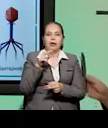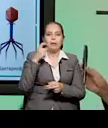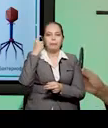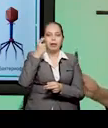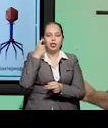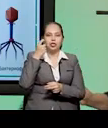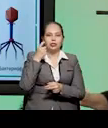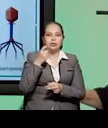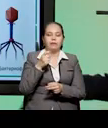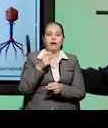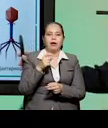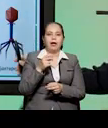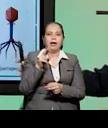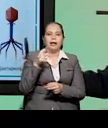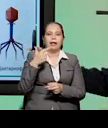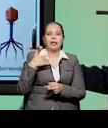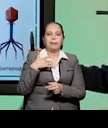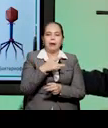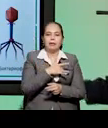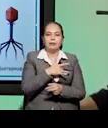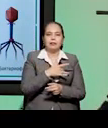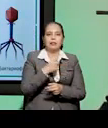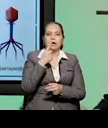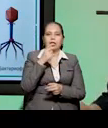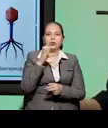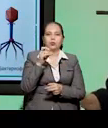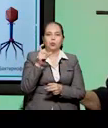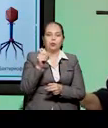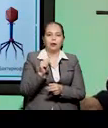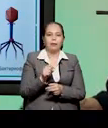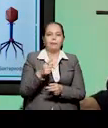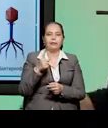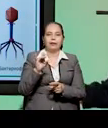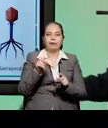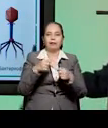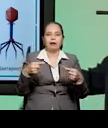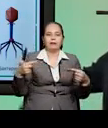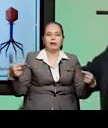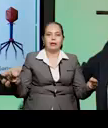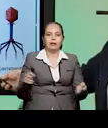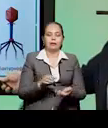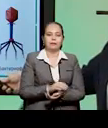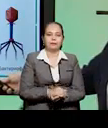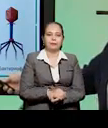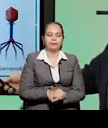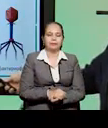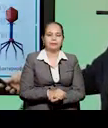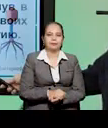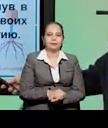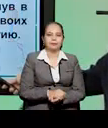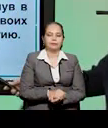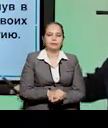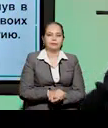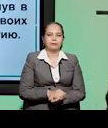бешенство, гепатит, энцефалит, краснуха и так далее.